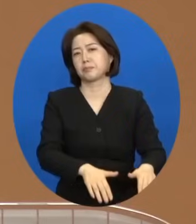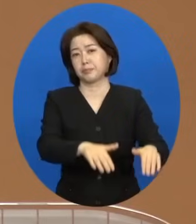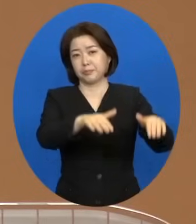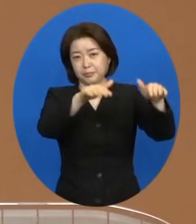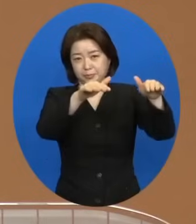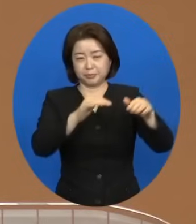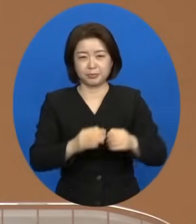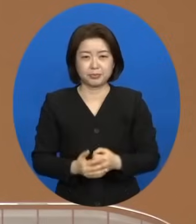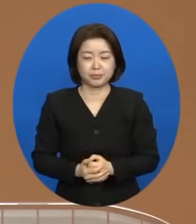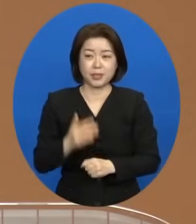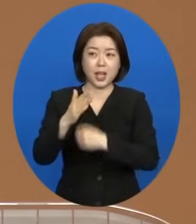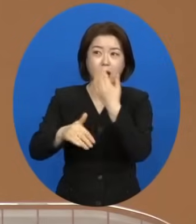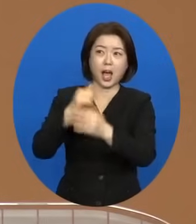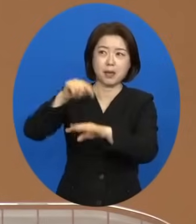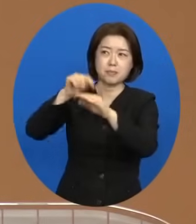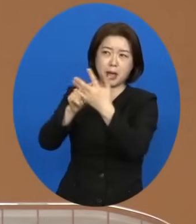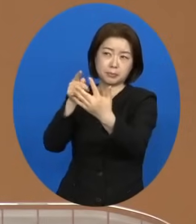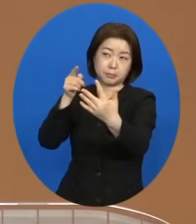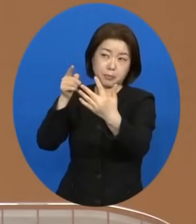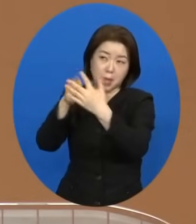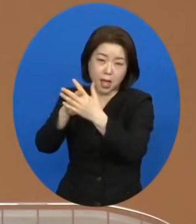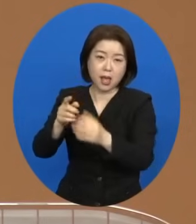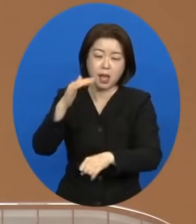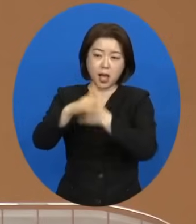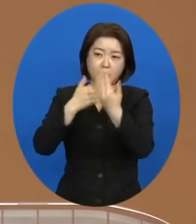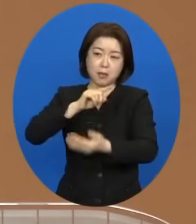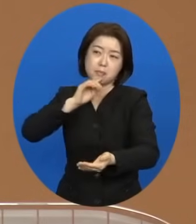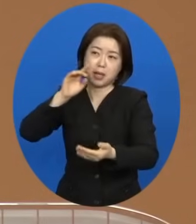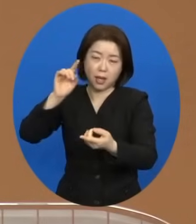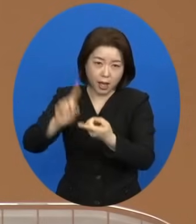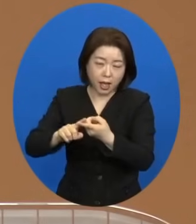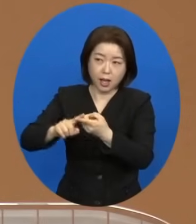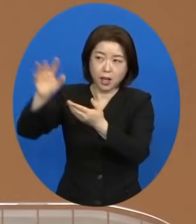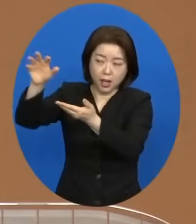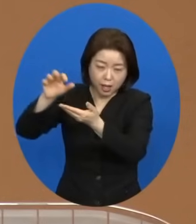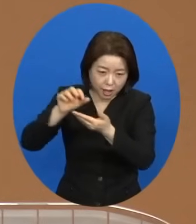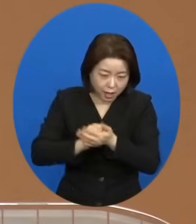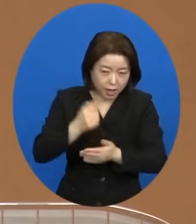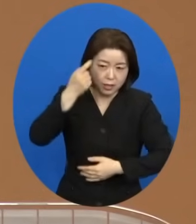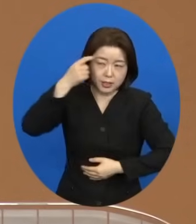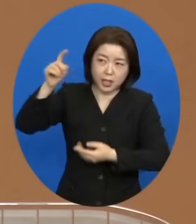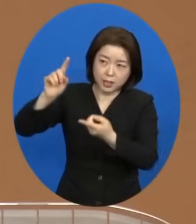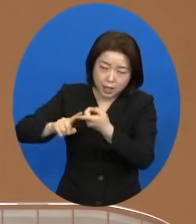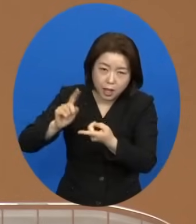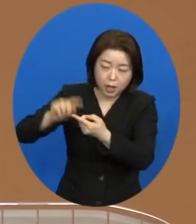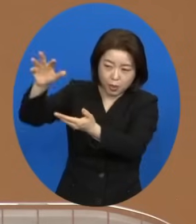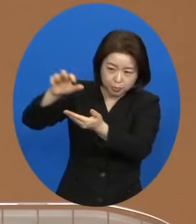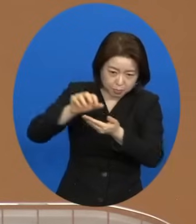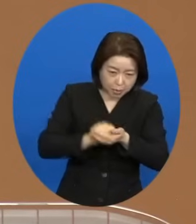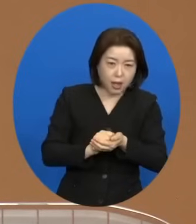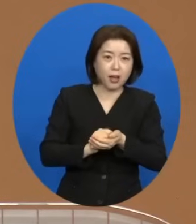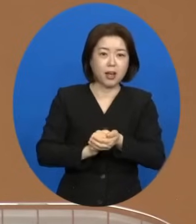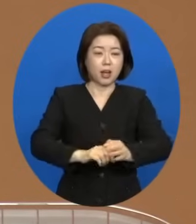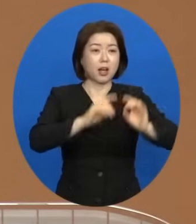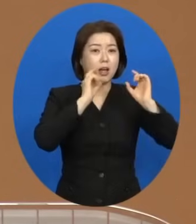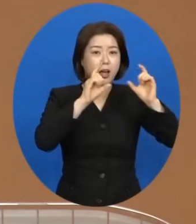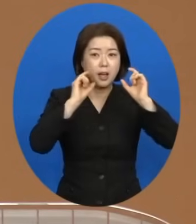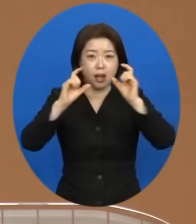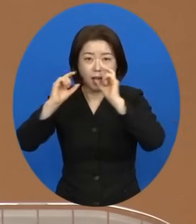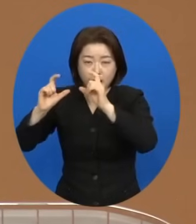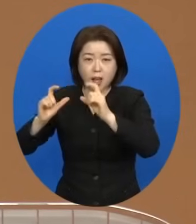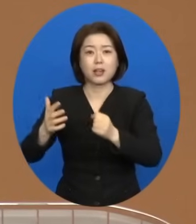하나님의 마음을 알았고 하나님의 마음에 따라서 생각을 따라서 마음에 따라서 그렇게 선포하고 다녔기